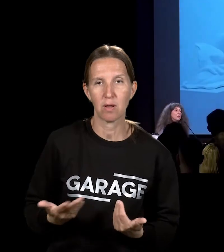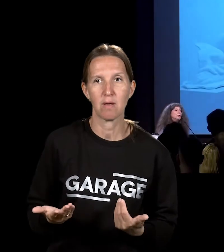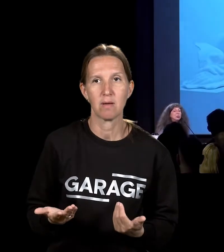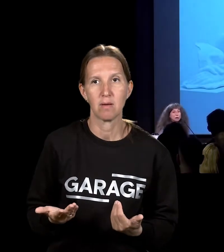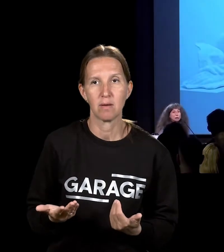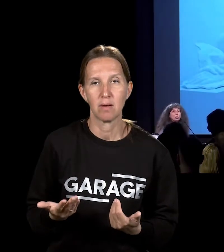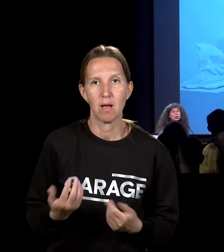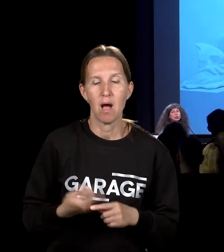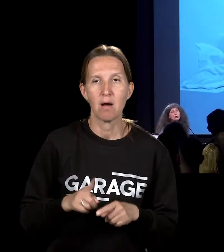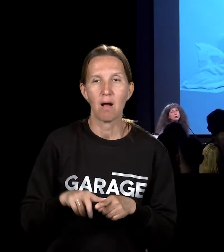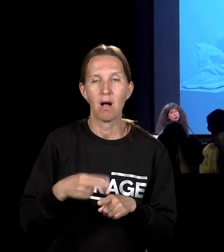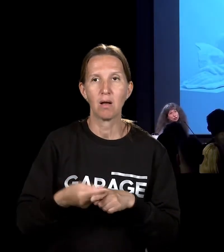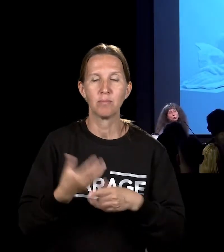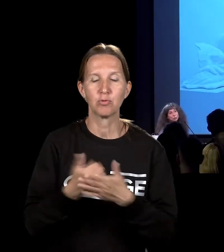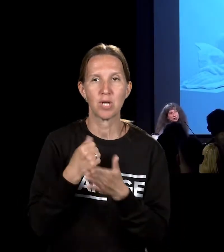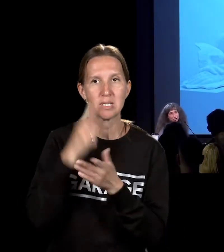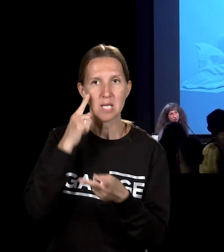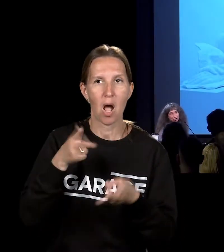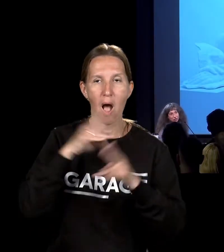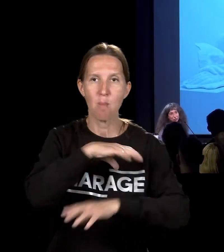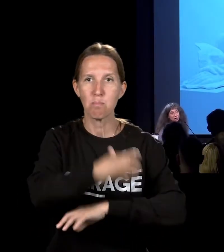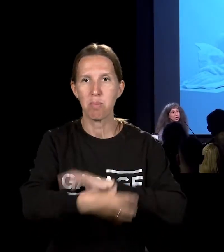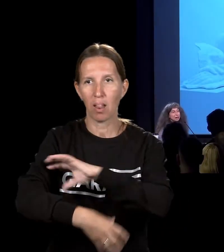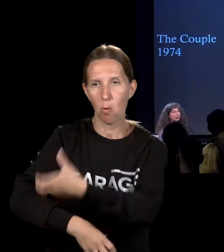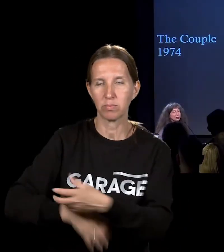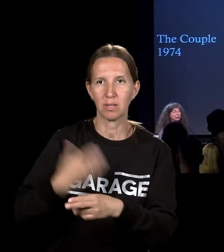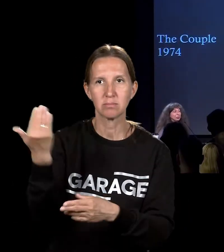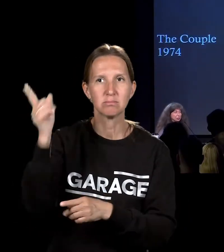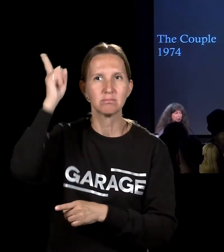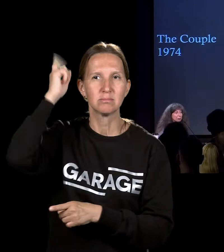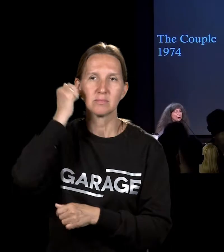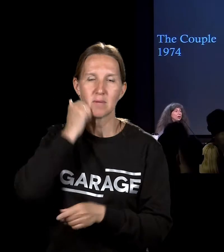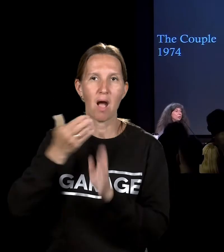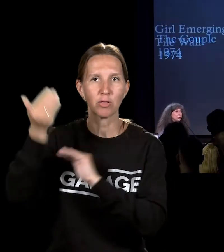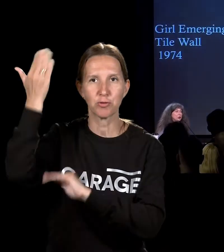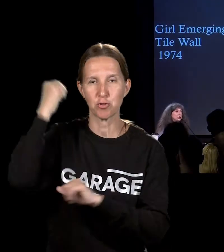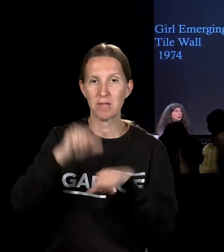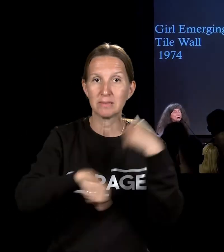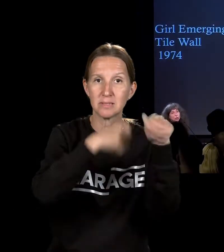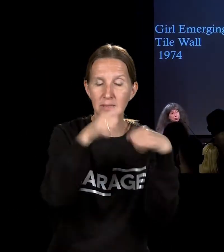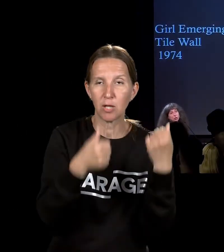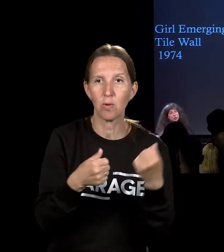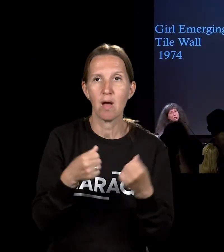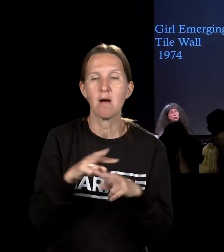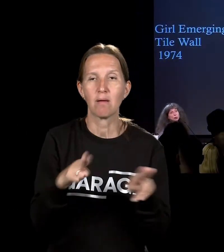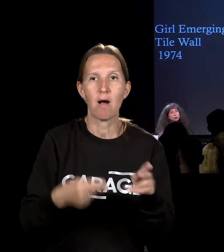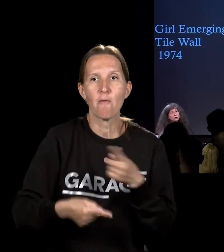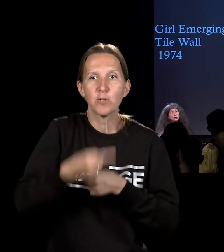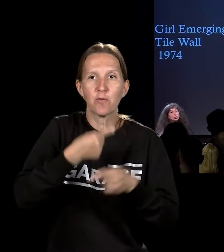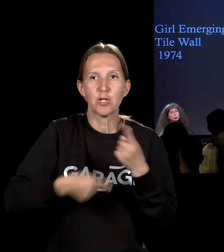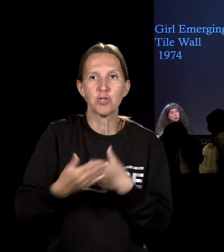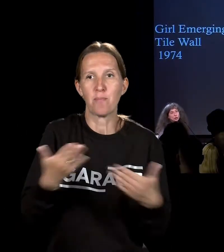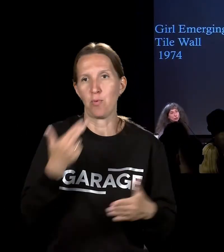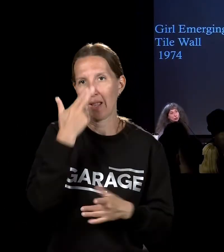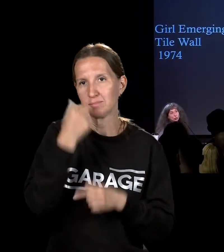Это обломки, которые прочитываются, тоже как обломки античных статуй. И фрагмент как возвращение, в общем-то, гораздо более